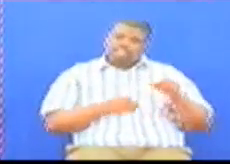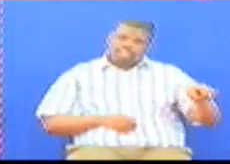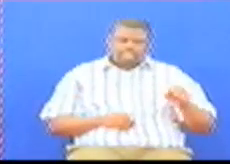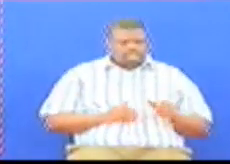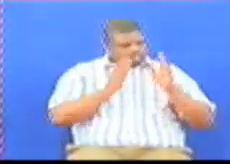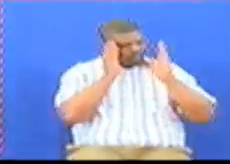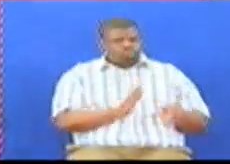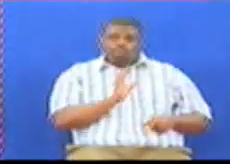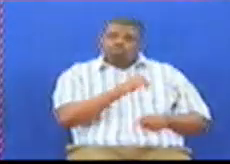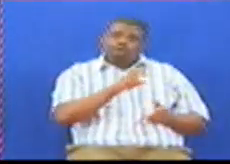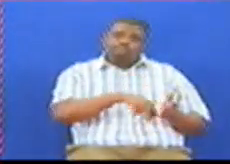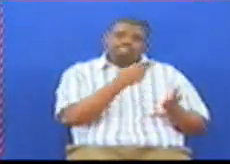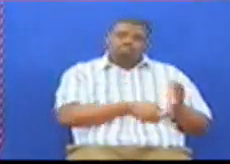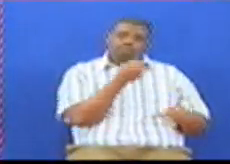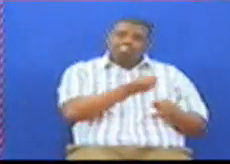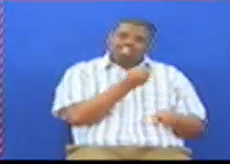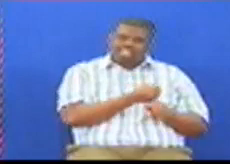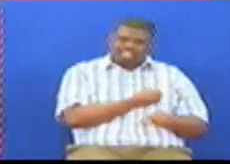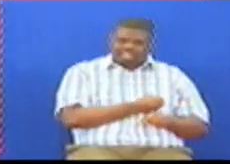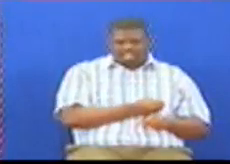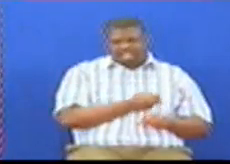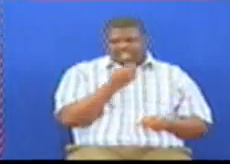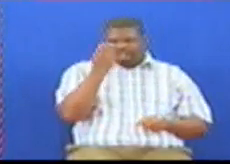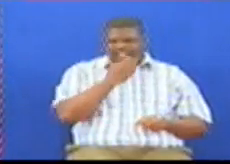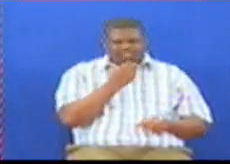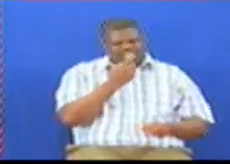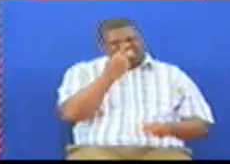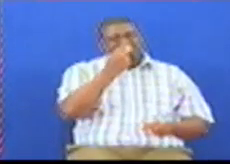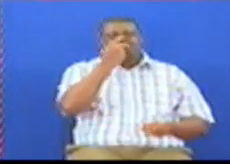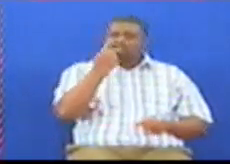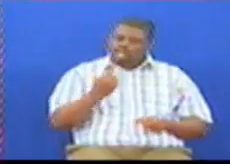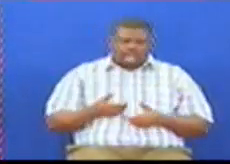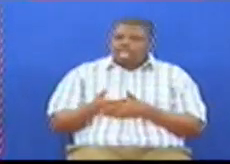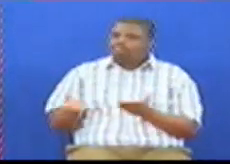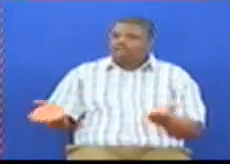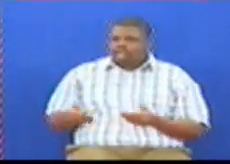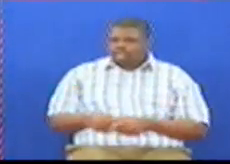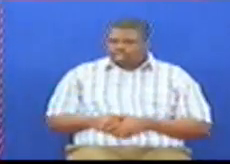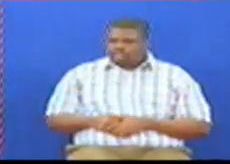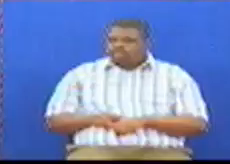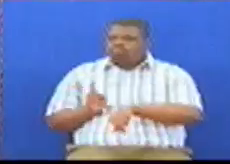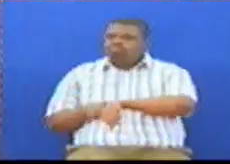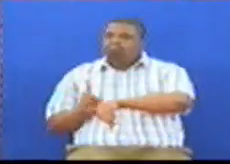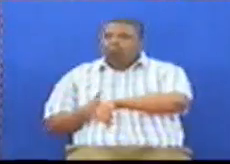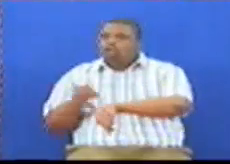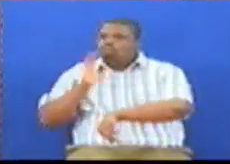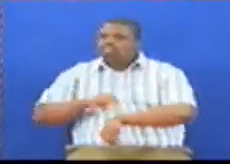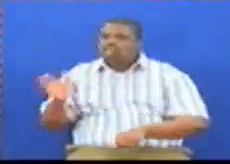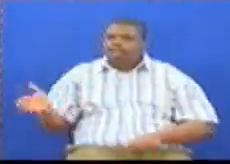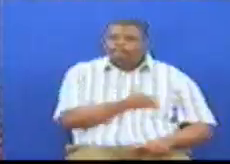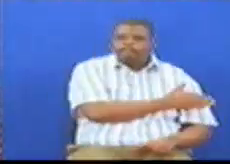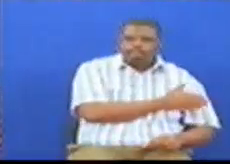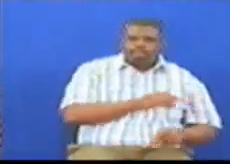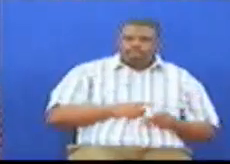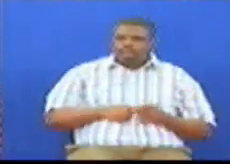mkoa ameshindwa kufanya kazi, anatafuta sababu za kupata sifa ambazo hazipo. Ningeomba waziri. Muda wako umeisha mheshimiwa, asante sana. Shukrani.